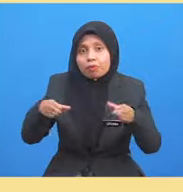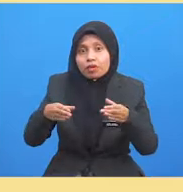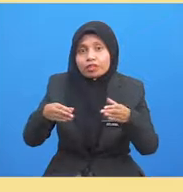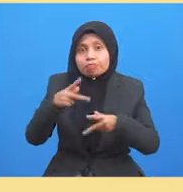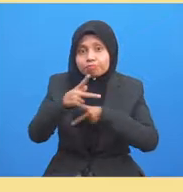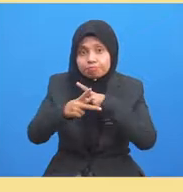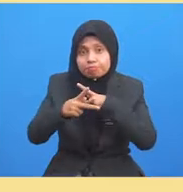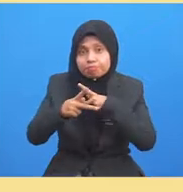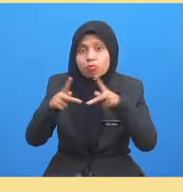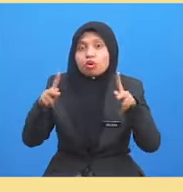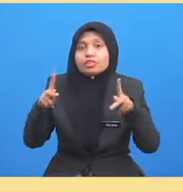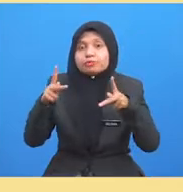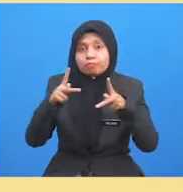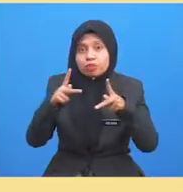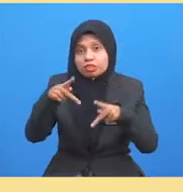olokan.